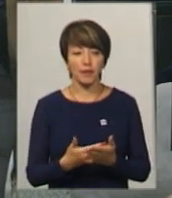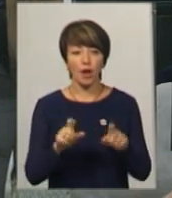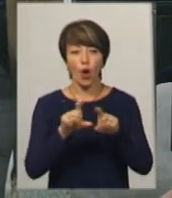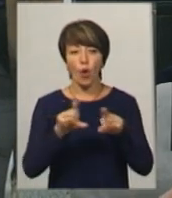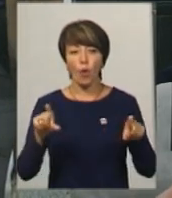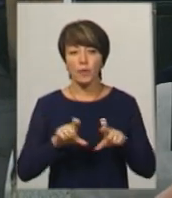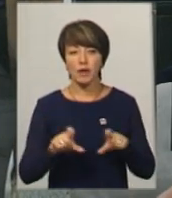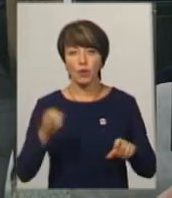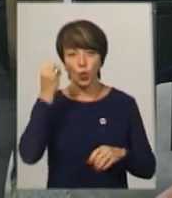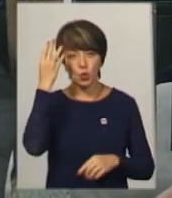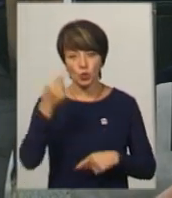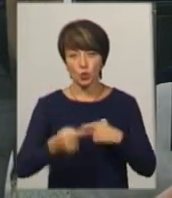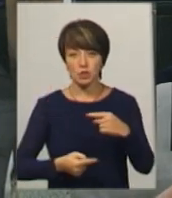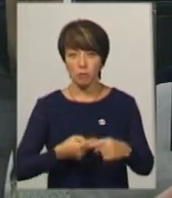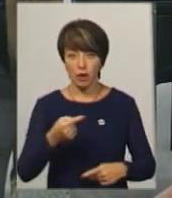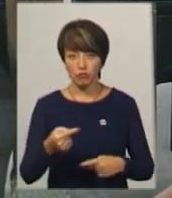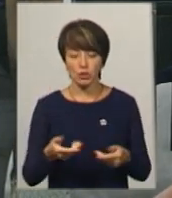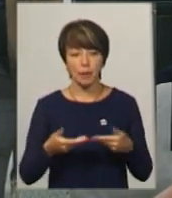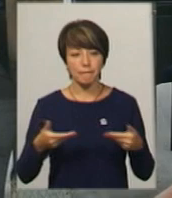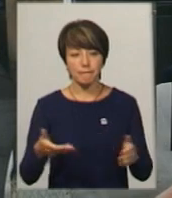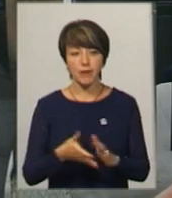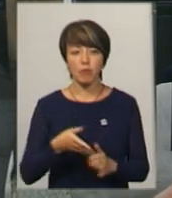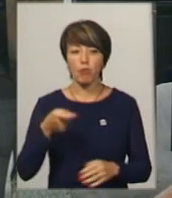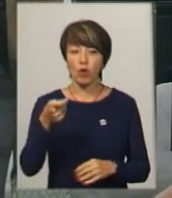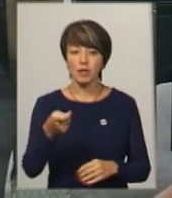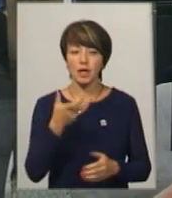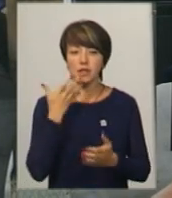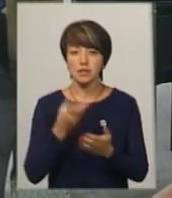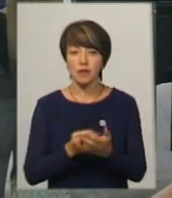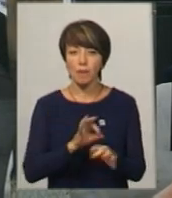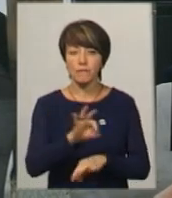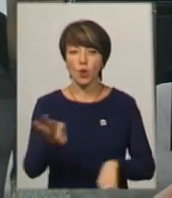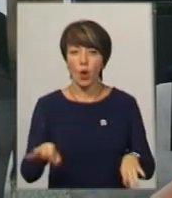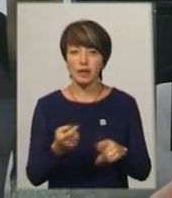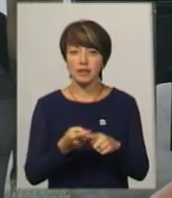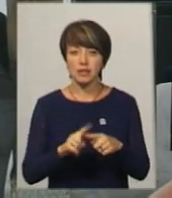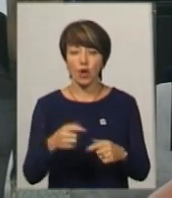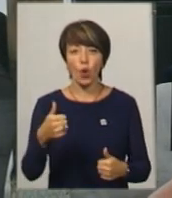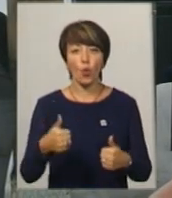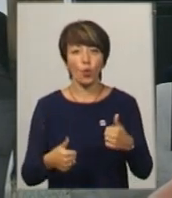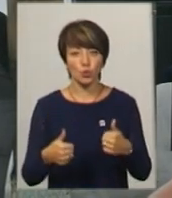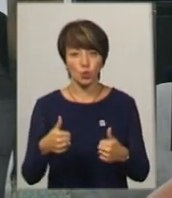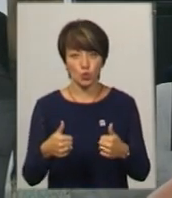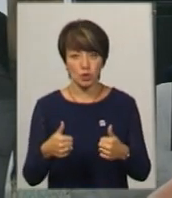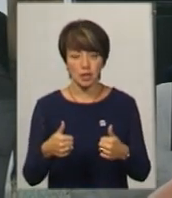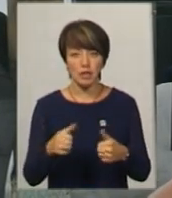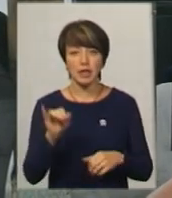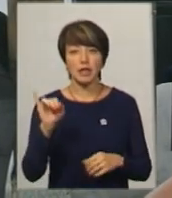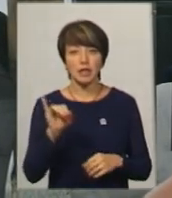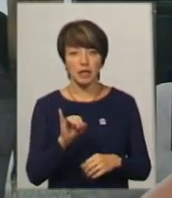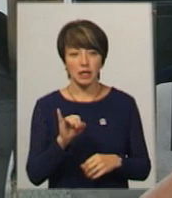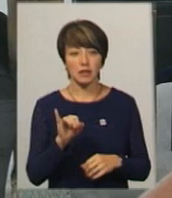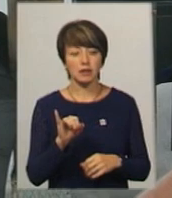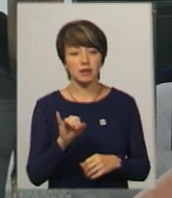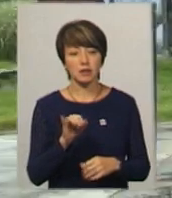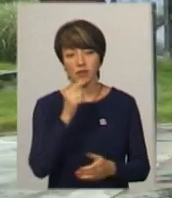об'єктів культурної спадщини. Ми подали свій проект знову на цей конкурс і вийшли